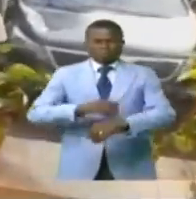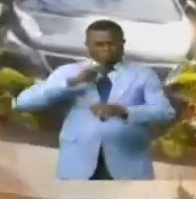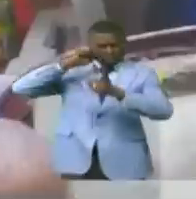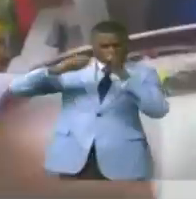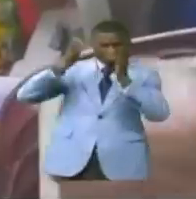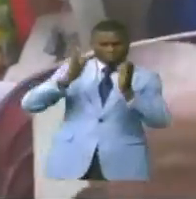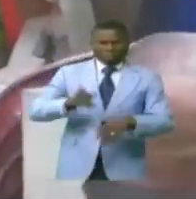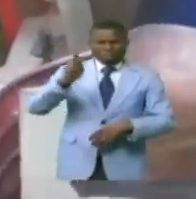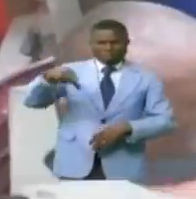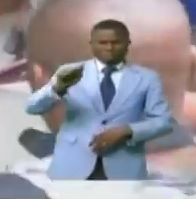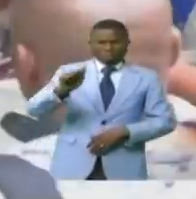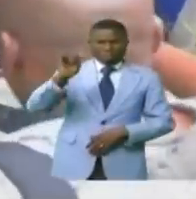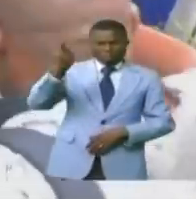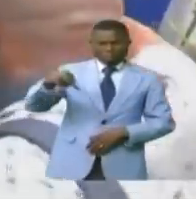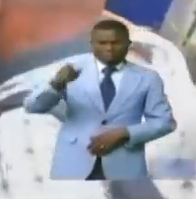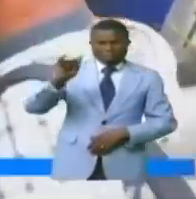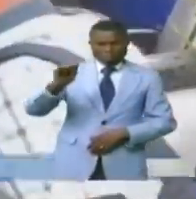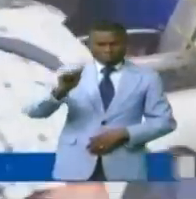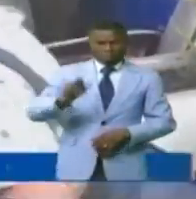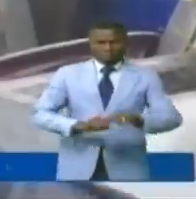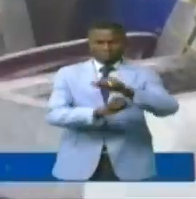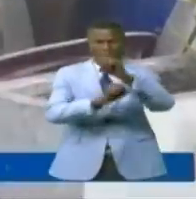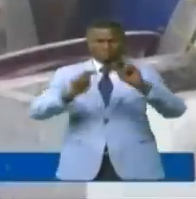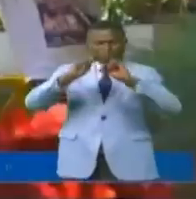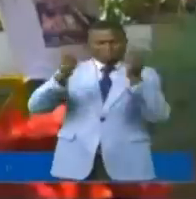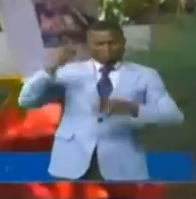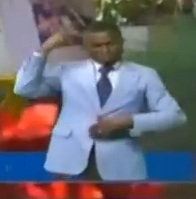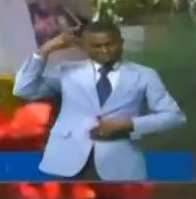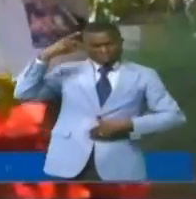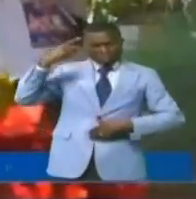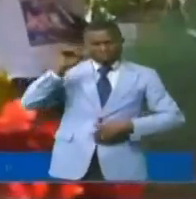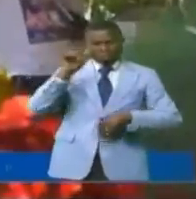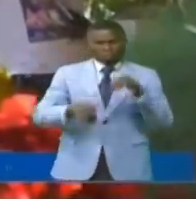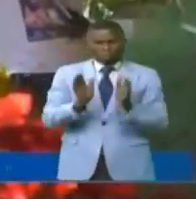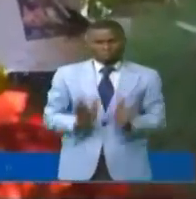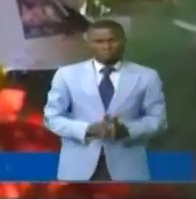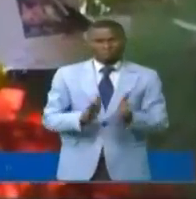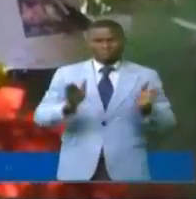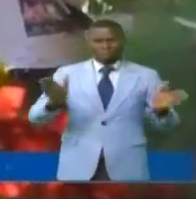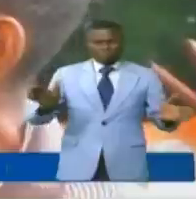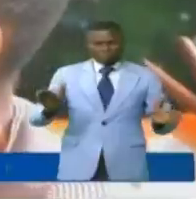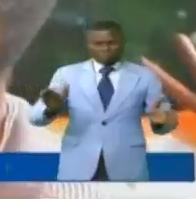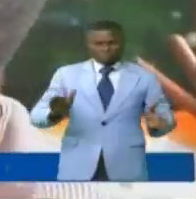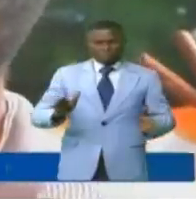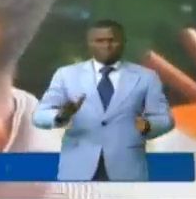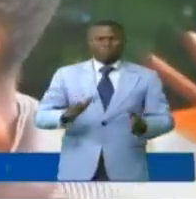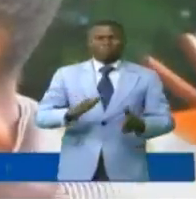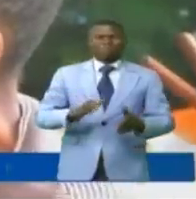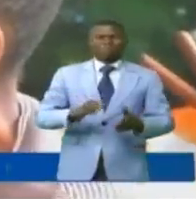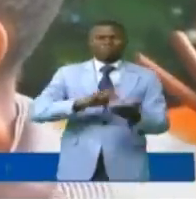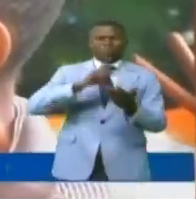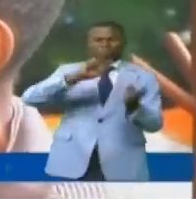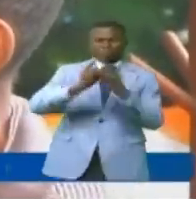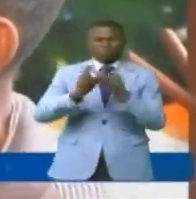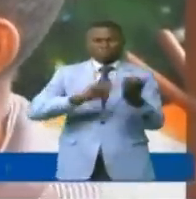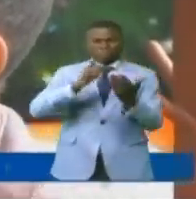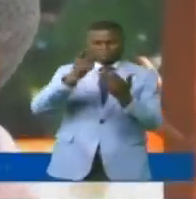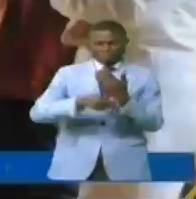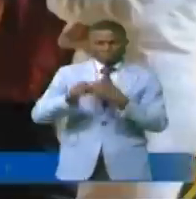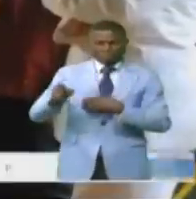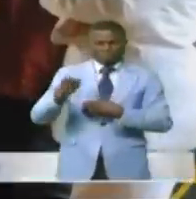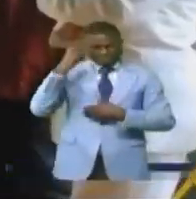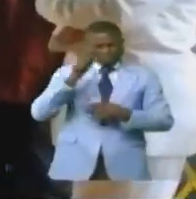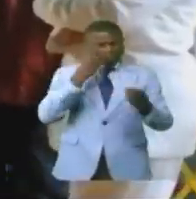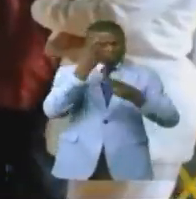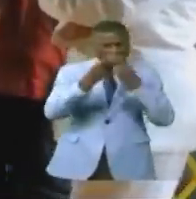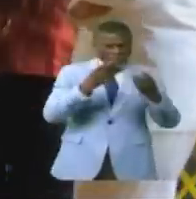Papi Nzombo, qui a toujours accompagné son parti, le secrétaire général a dérangé son agenda pour apporter